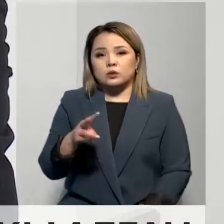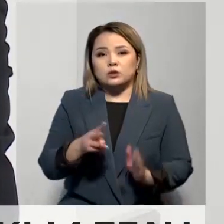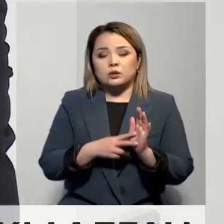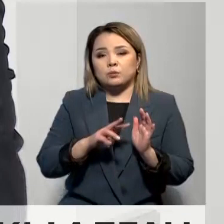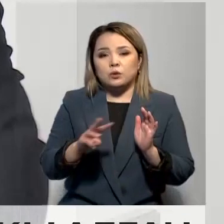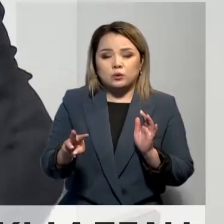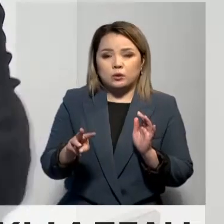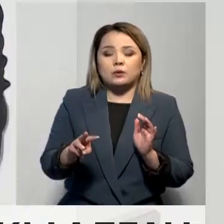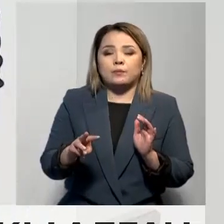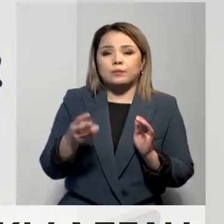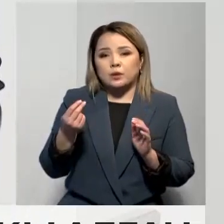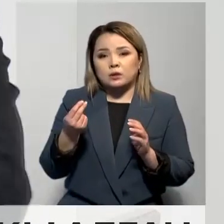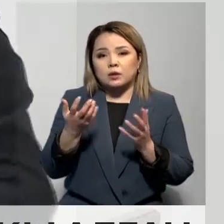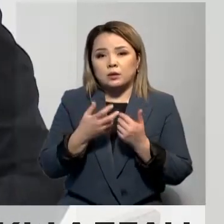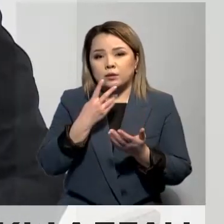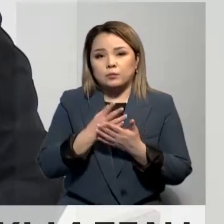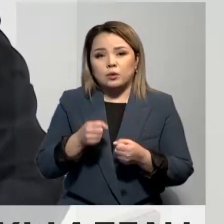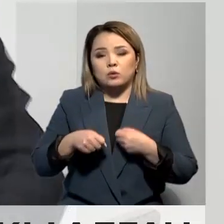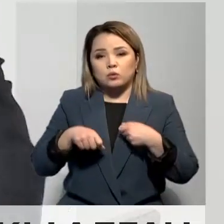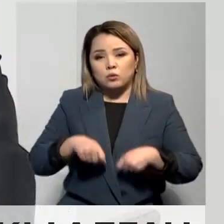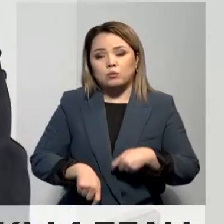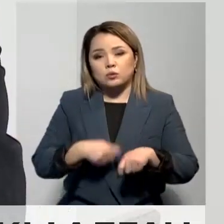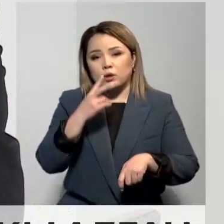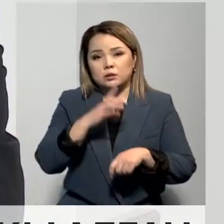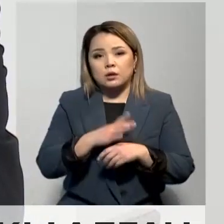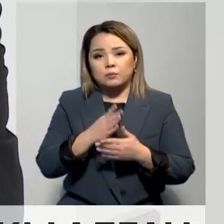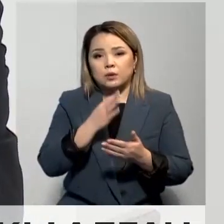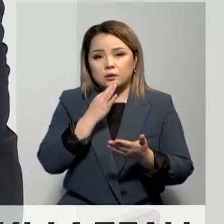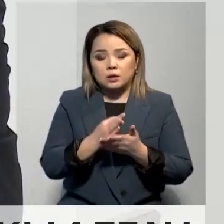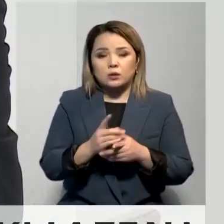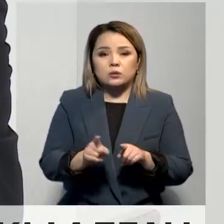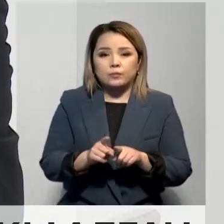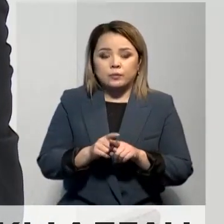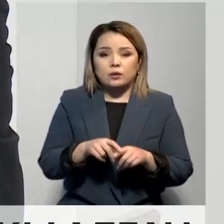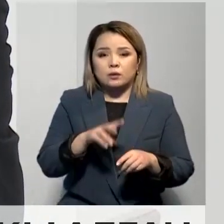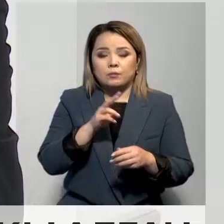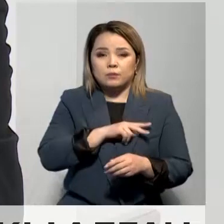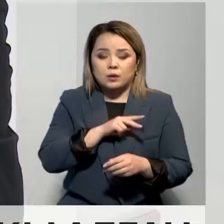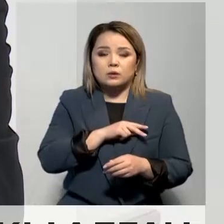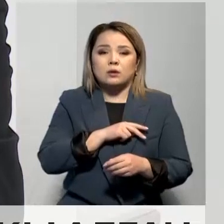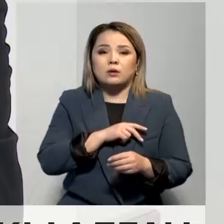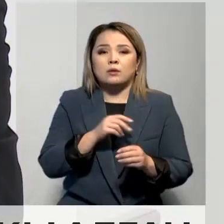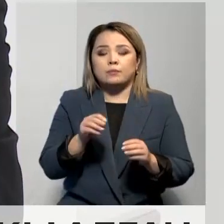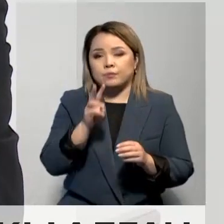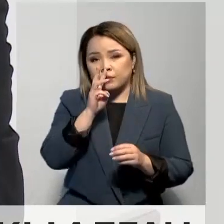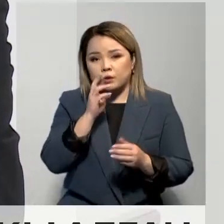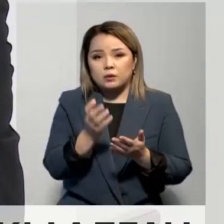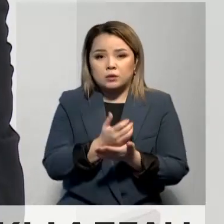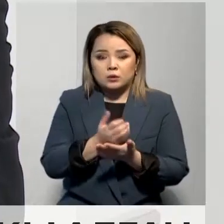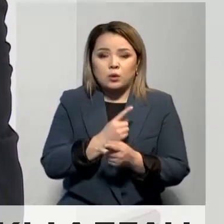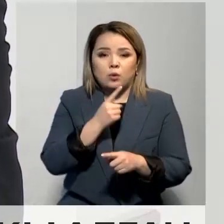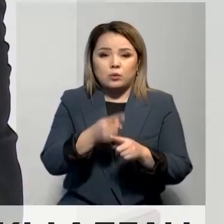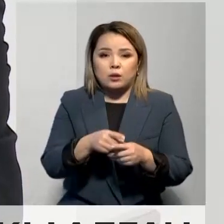құрайды. Аталған құқық бұзушылықтар жауапты тұлғалар мен еңбек ақы қоры қаражаттарын төлеу барысында